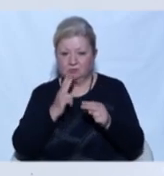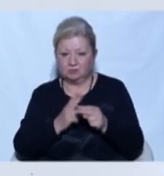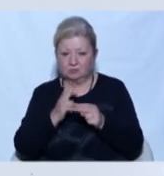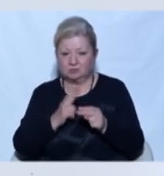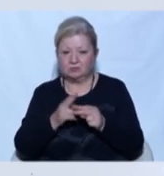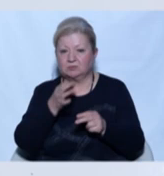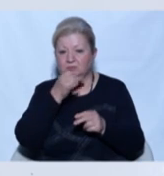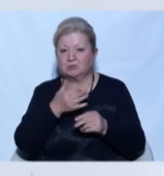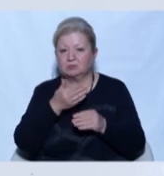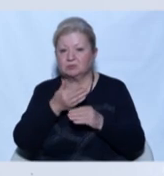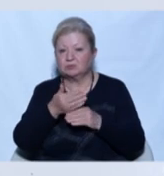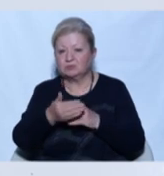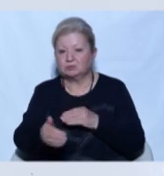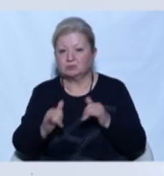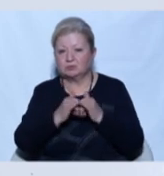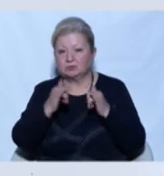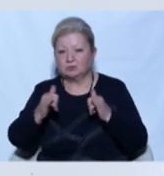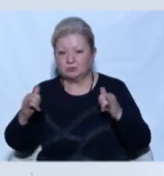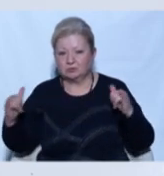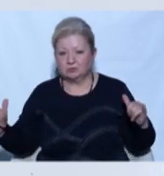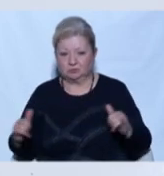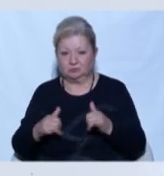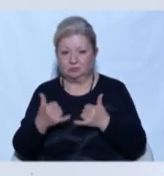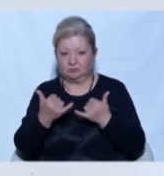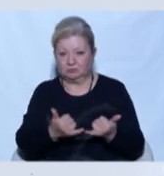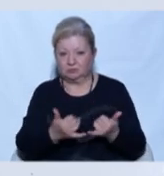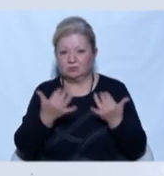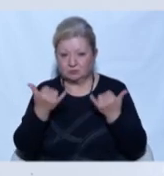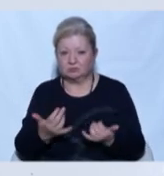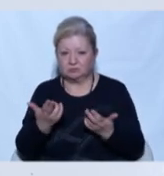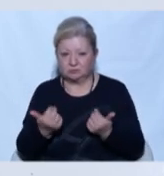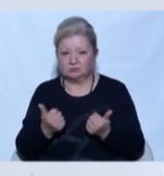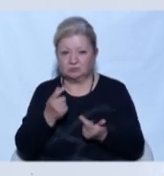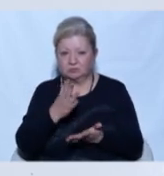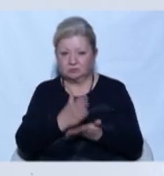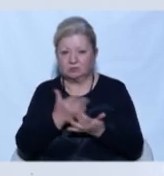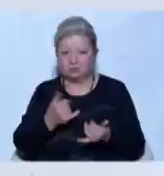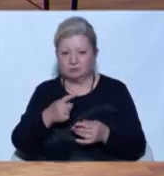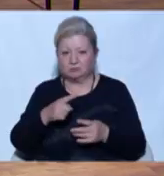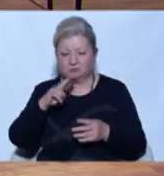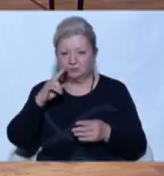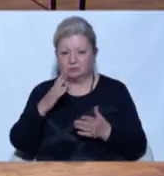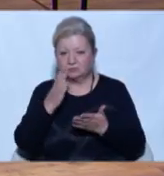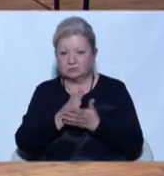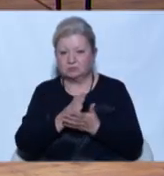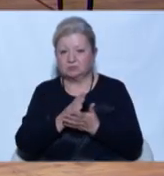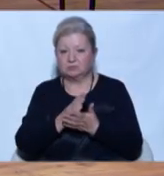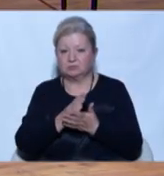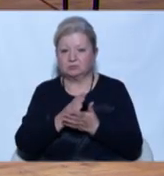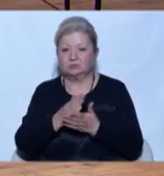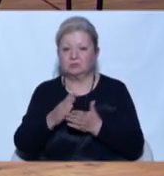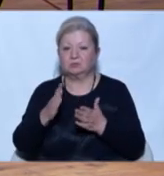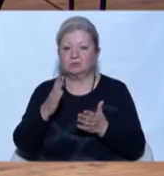შემდგომი განვითარების იმპულსი მისცა. Დიახ, დღეს დედამიწაზე ჩვენ ვიცით რომ გვაქვს ოკეანეები და ხმელეთის